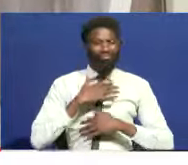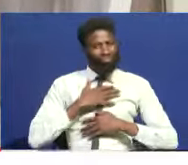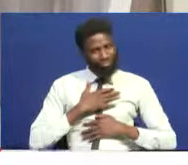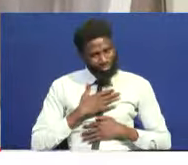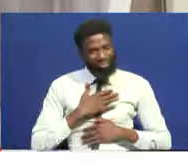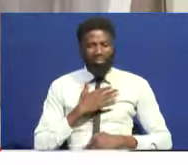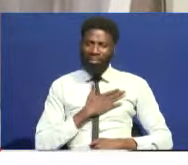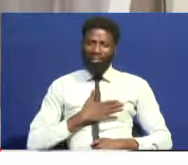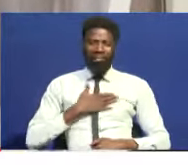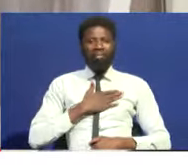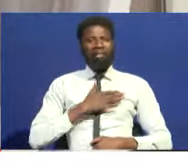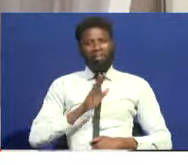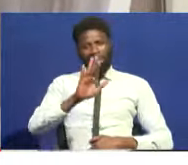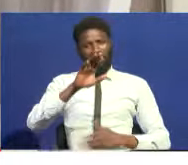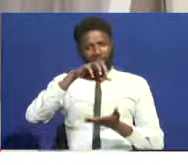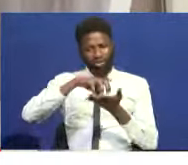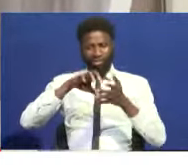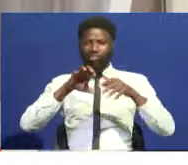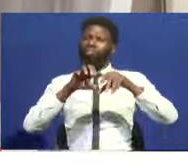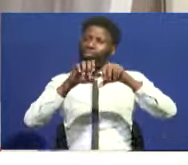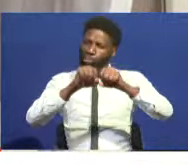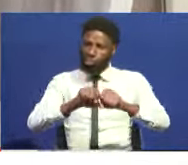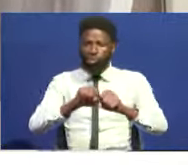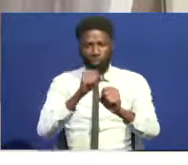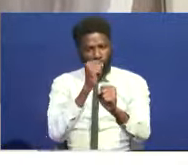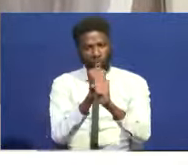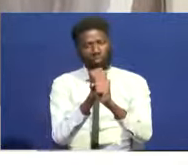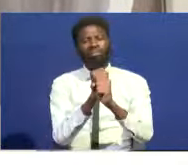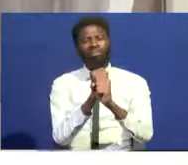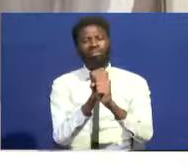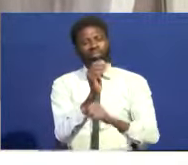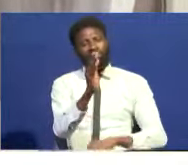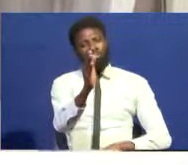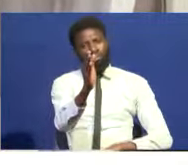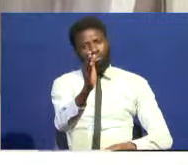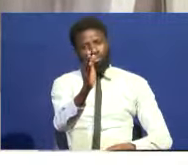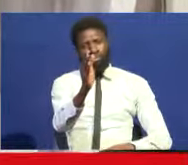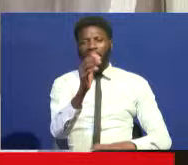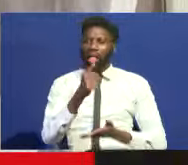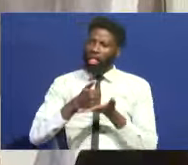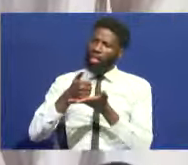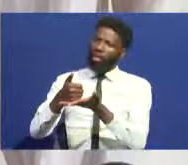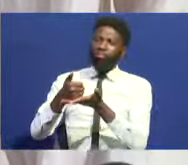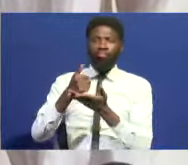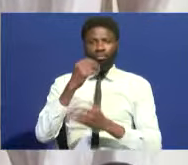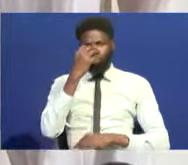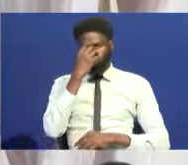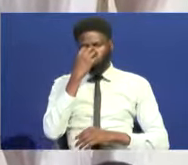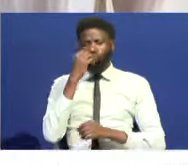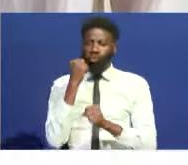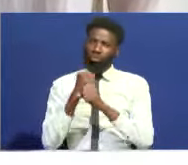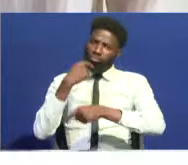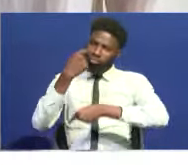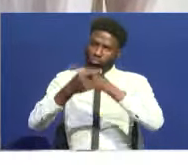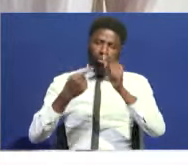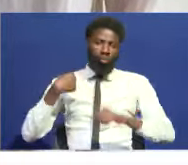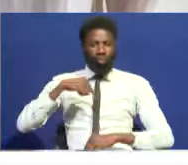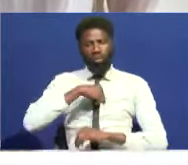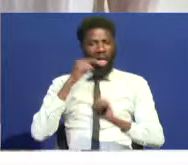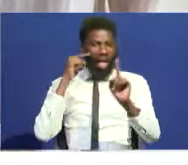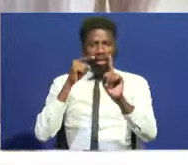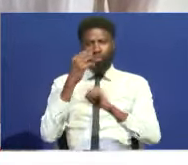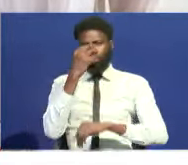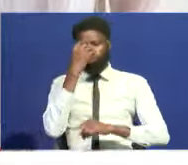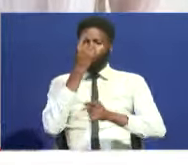kalia steering. Na usaidia William Ruto tuende Ruto term 2. Kwa sababu tuko na haja na kuona term 2. Sisi viongozi vijana